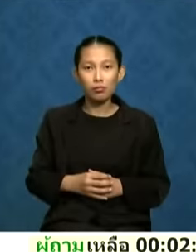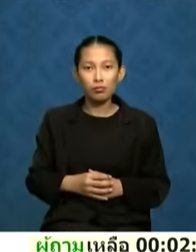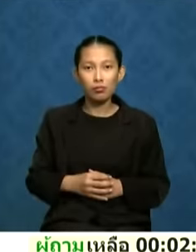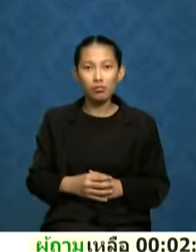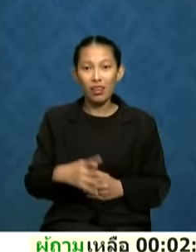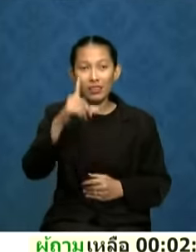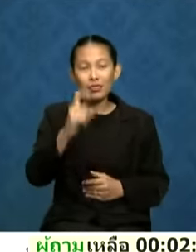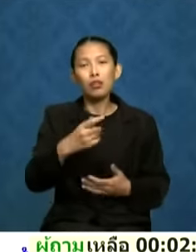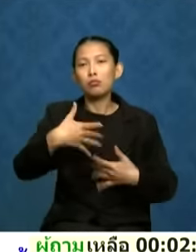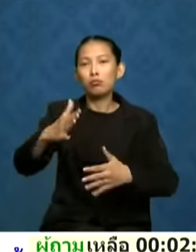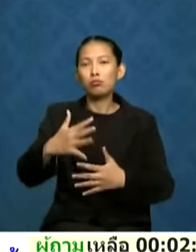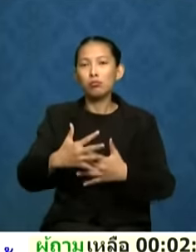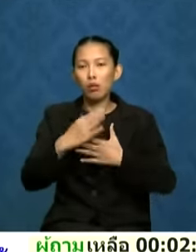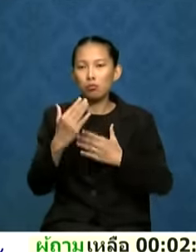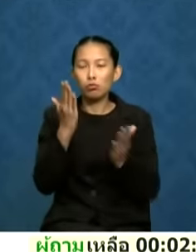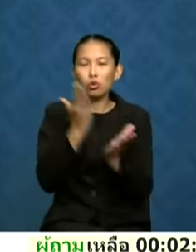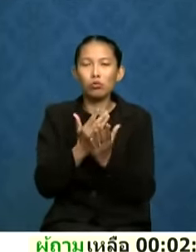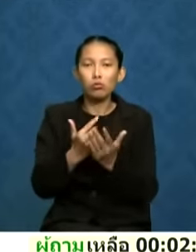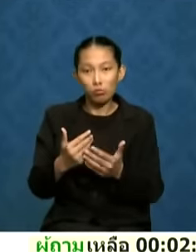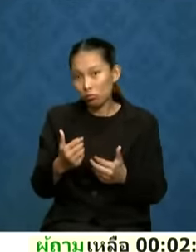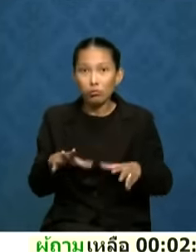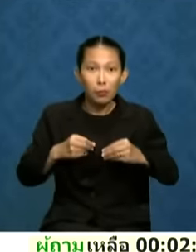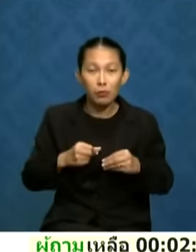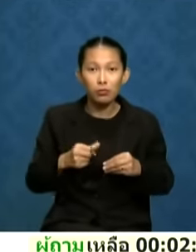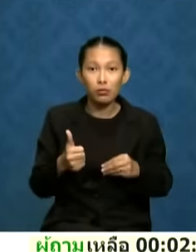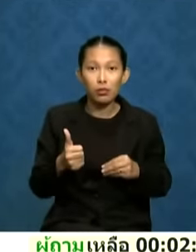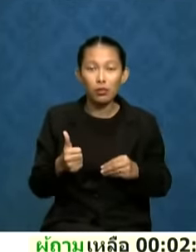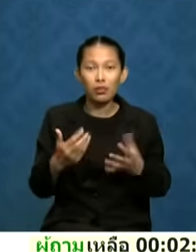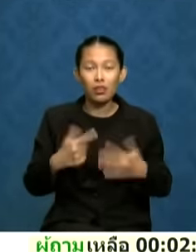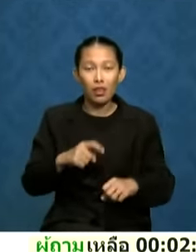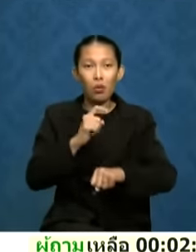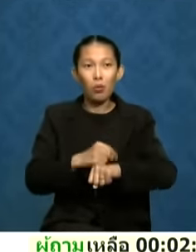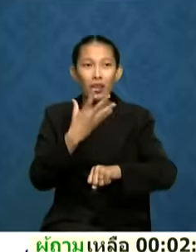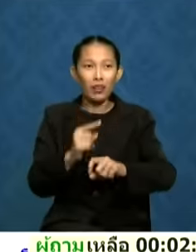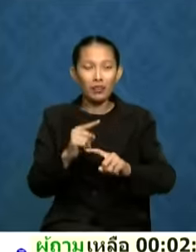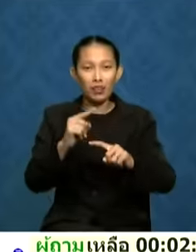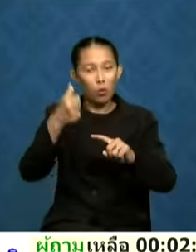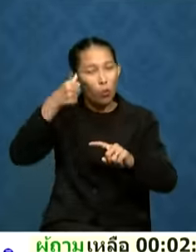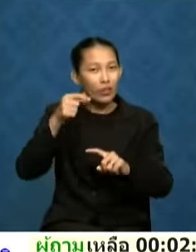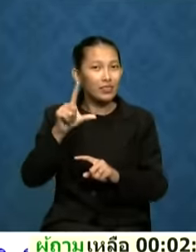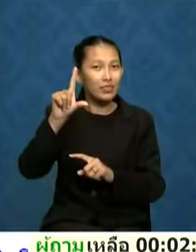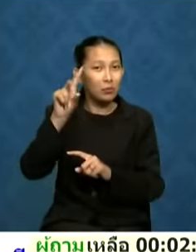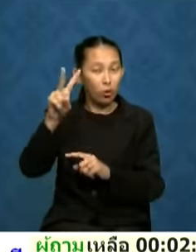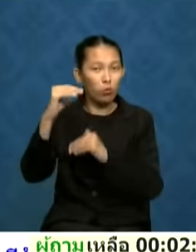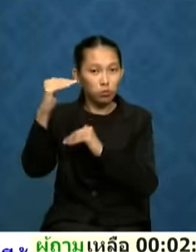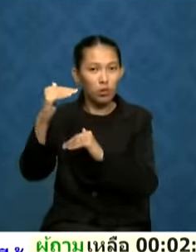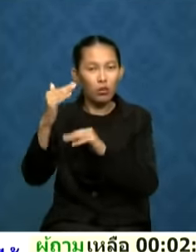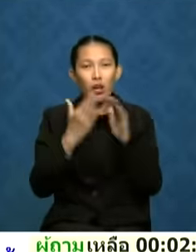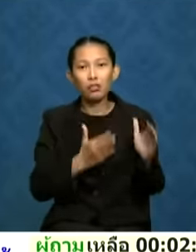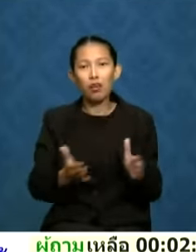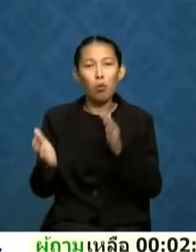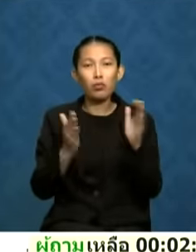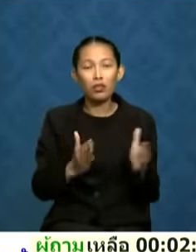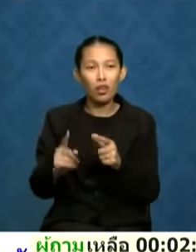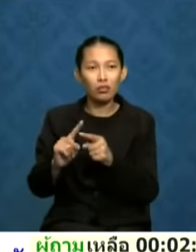มัตายเองอยู่กขดออกซิเจนเราจะเอากนอยนั้แล้วเราเหือเวลาอีกแ่ 22 วันกระบวนการ